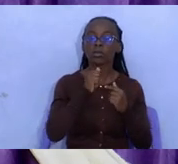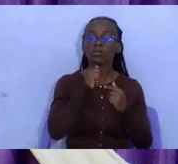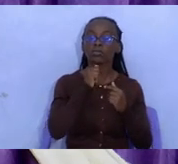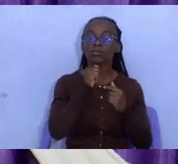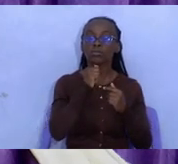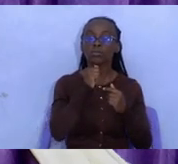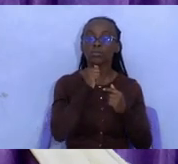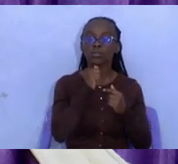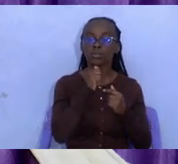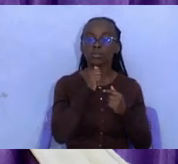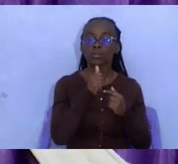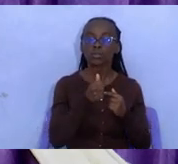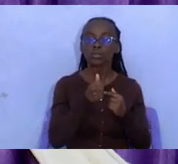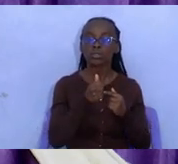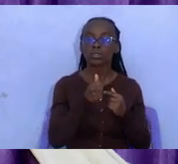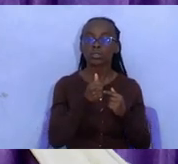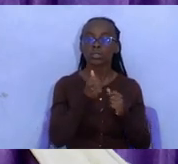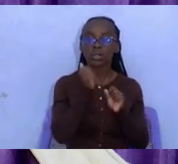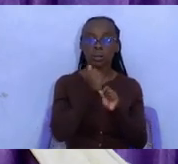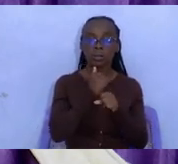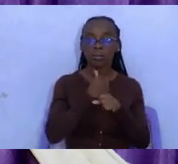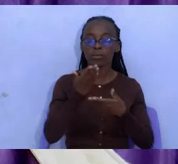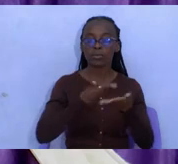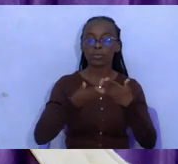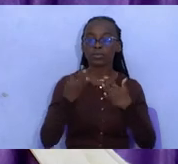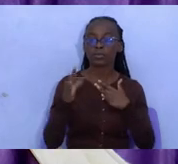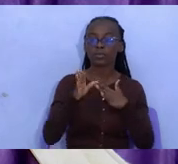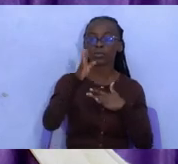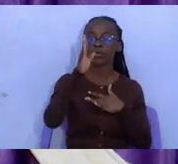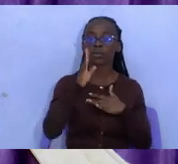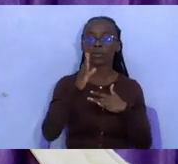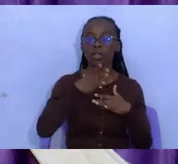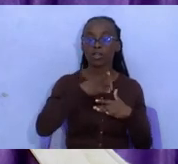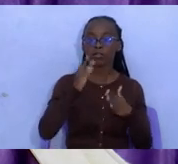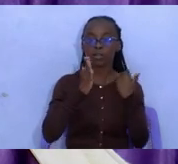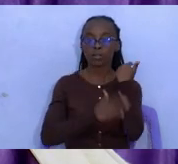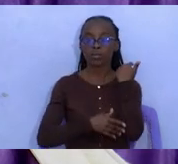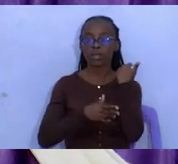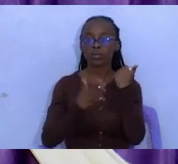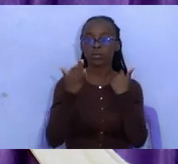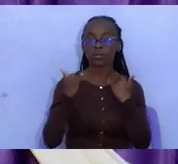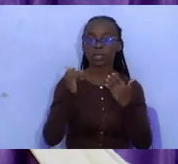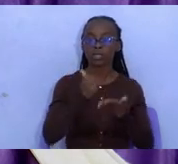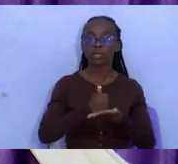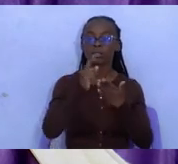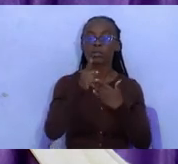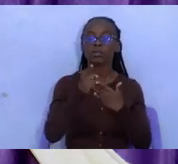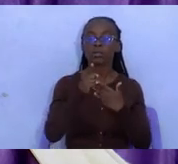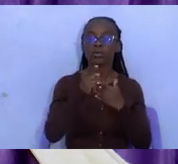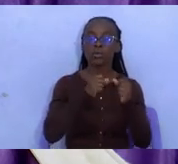God. Anaweza kufanya. He can help you. He or she can help you to conquer many mountains in your